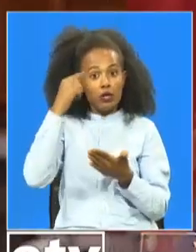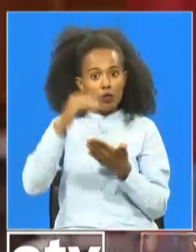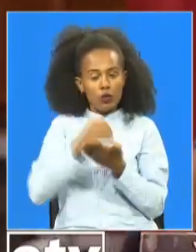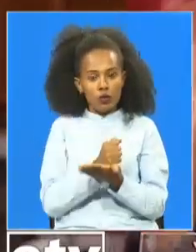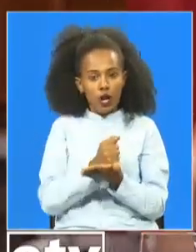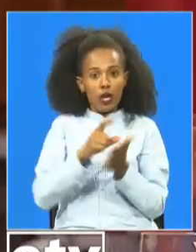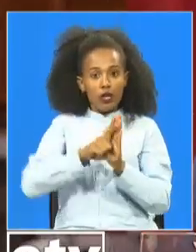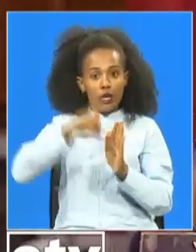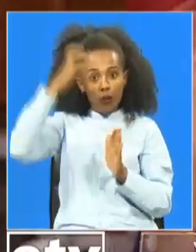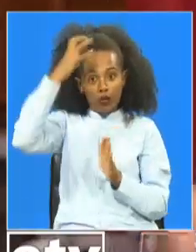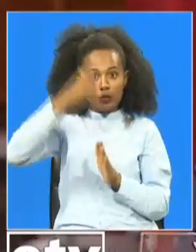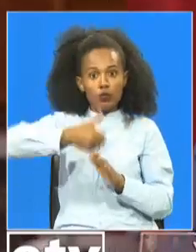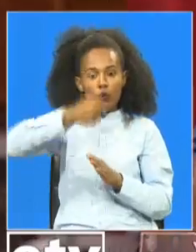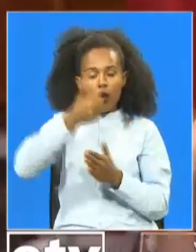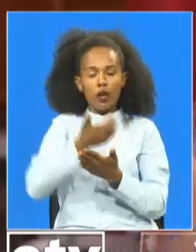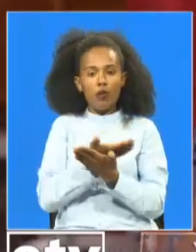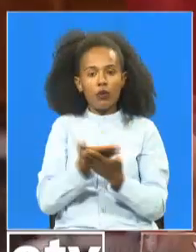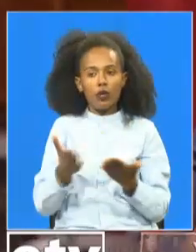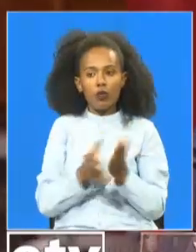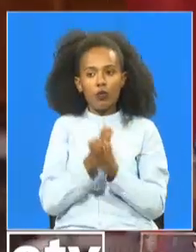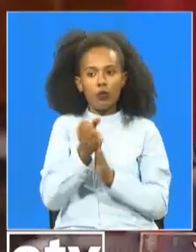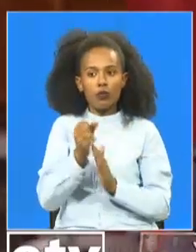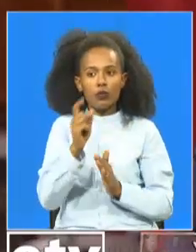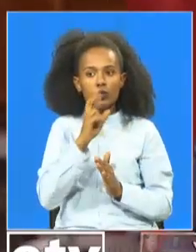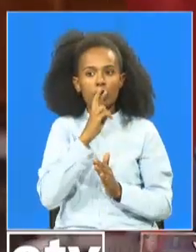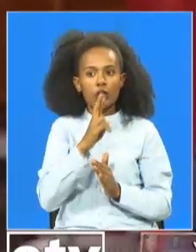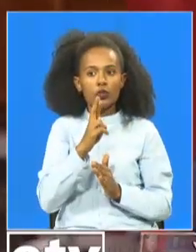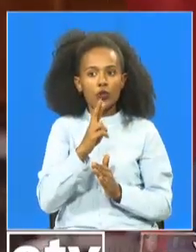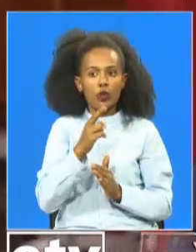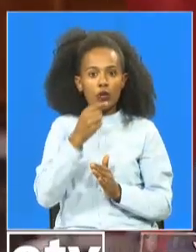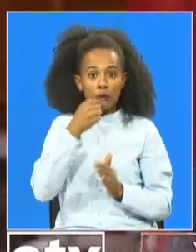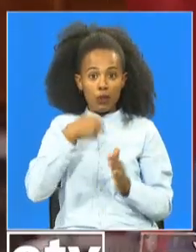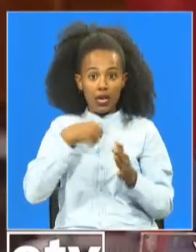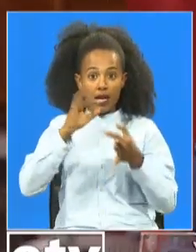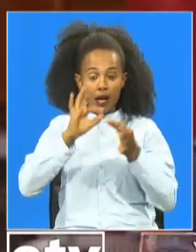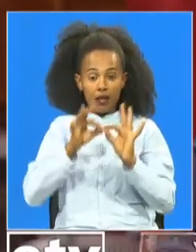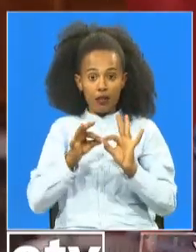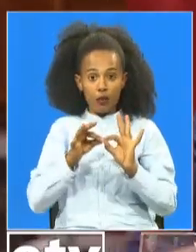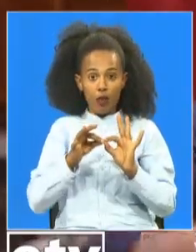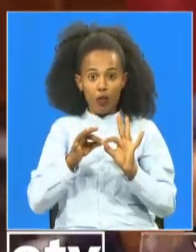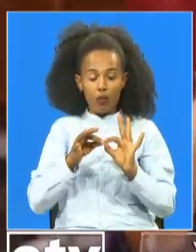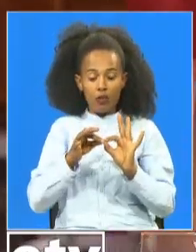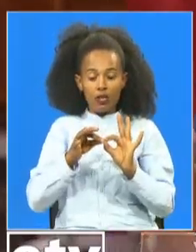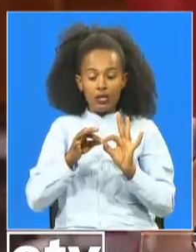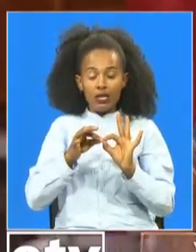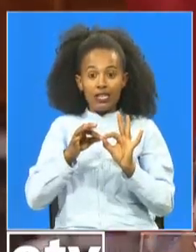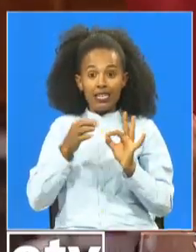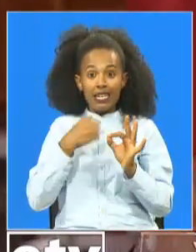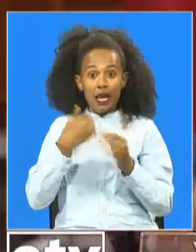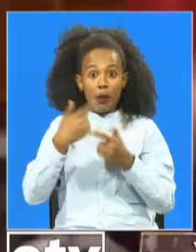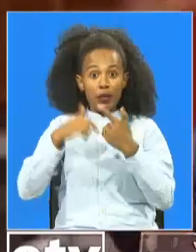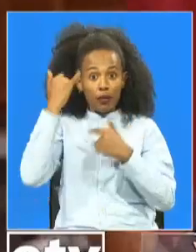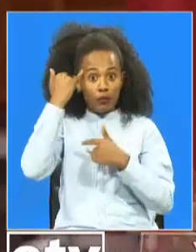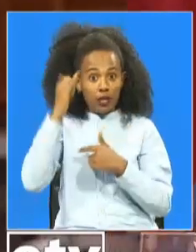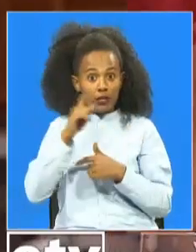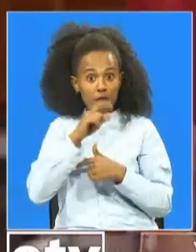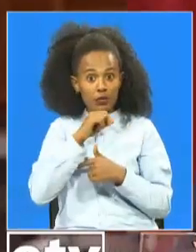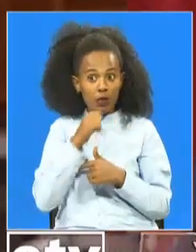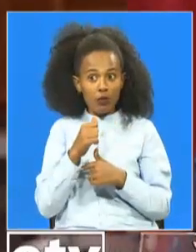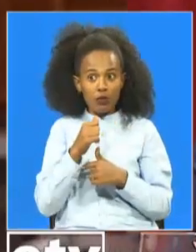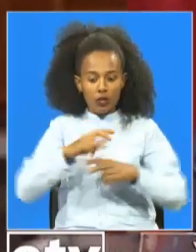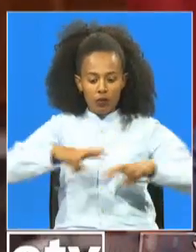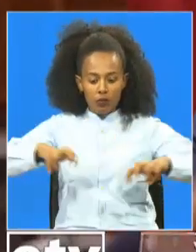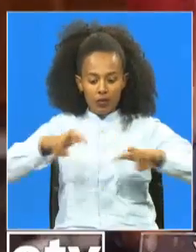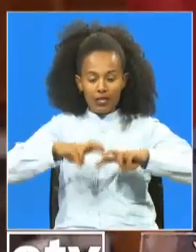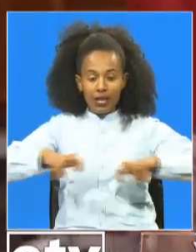ማለት ነው። ህገ መንግስቱ ዋናው ነገሩ መብቶች ናቸው ብያለሁ በእኔ አተረጓጎም። ያው በግብታዊነት ያመጣሁት ሐሳብ ሳይሆን